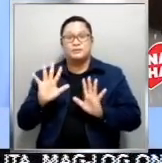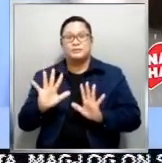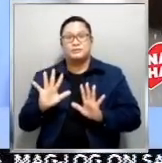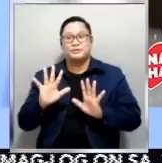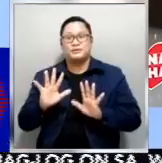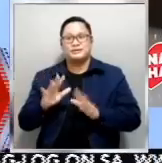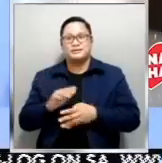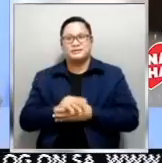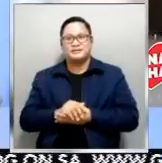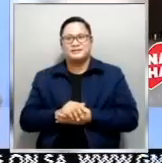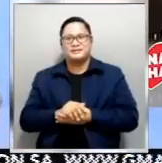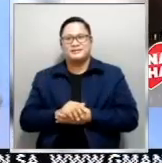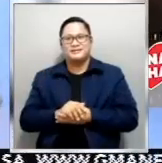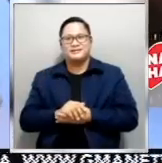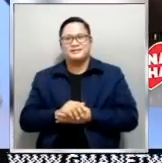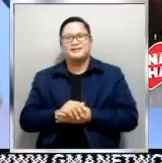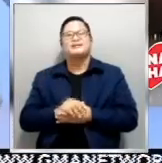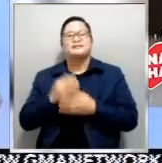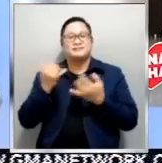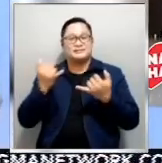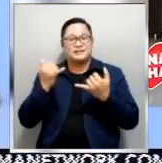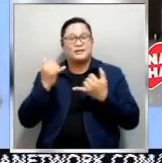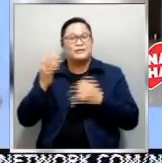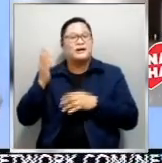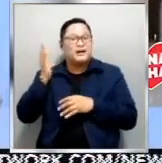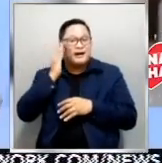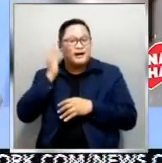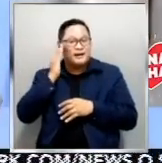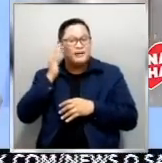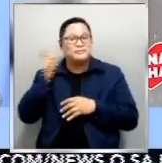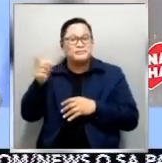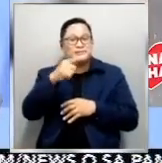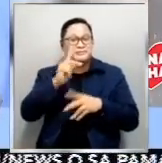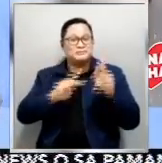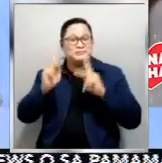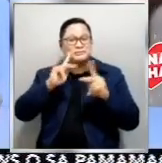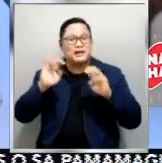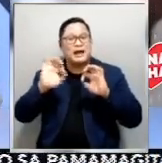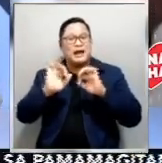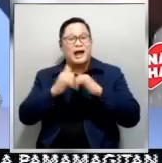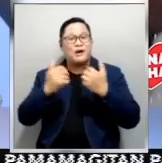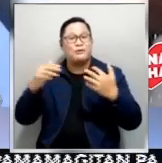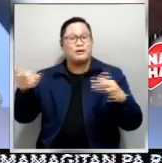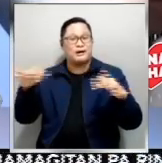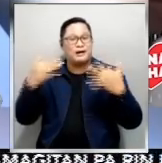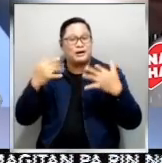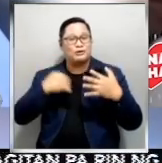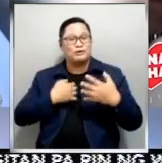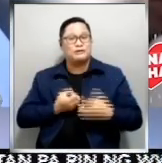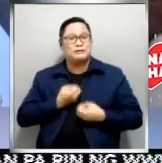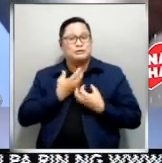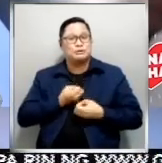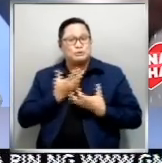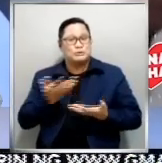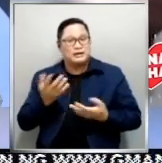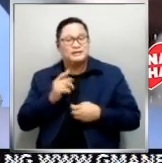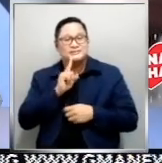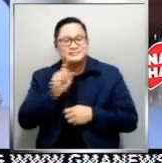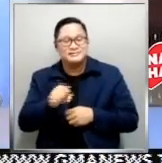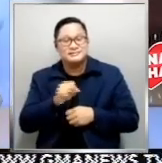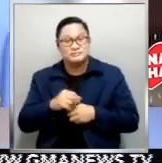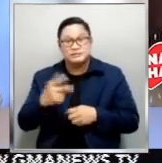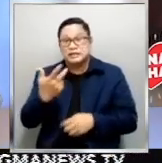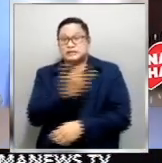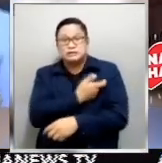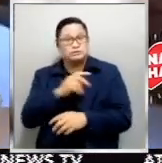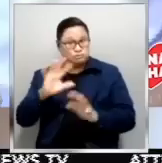Fine. Ngayon alam na ng mga tao kung gano'n ako pagduwag. Sa injection, di ka natatakot? Hindi ako natatakot. Oh. Right? The injection hurts. Mas masakit yung injection, ha?